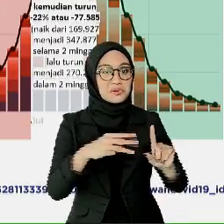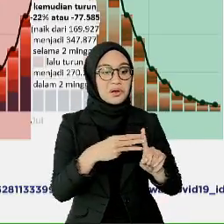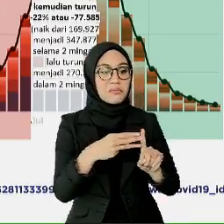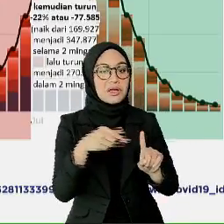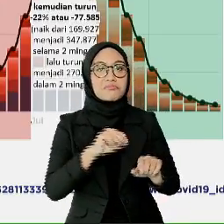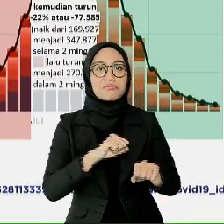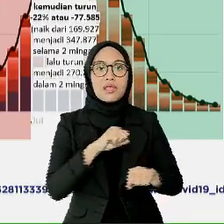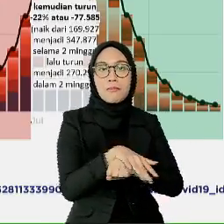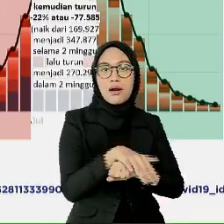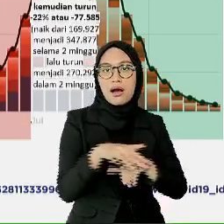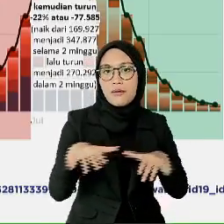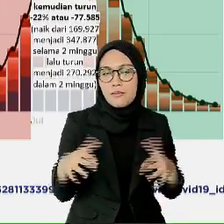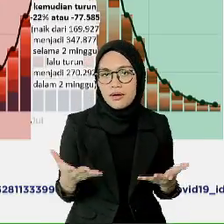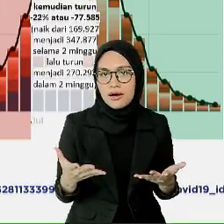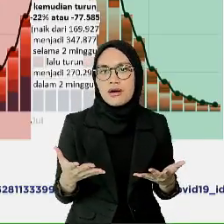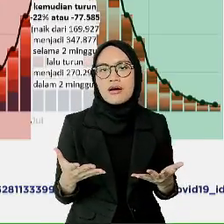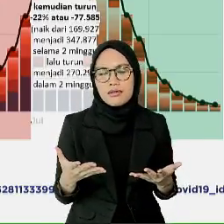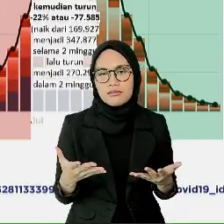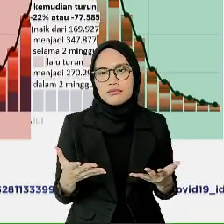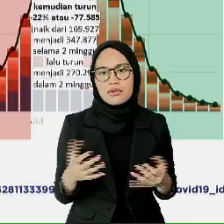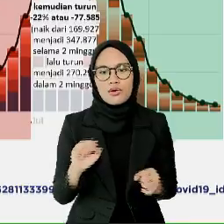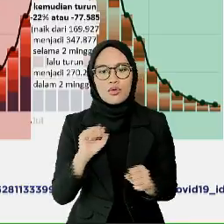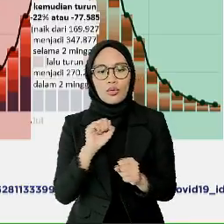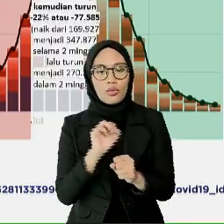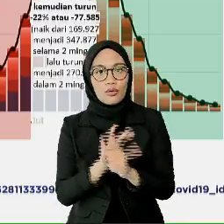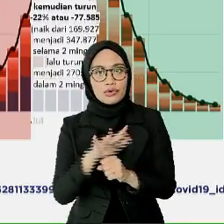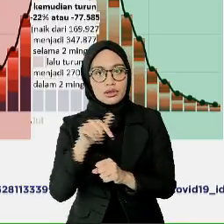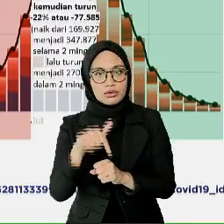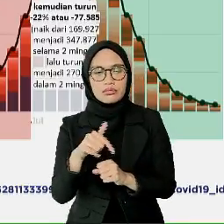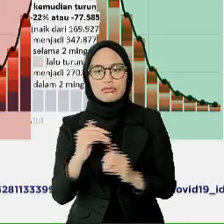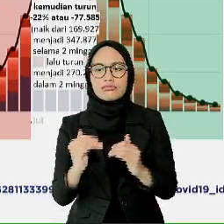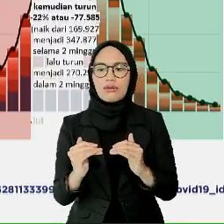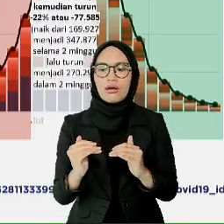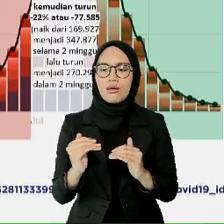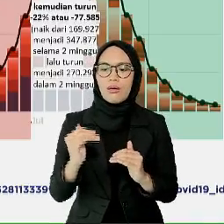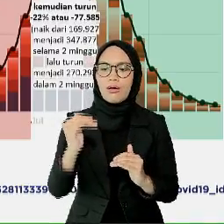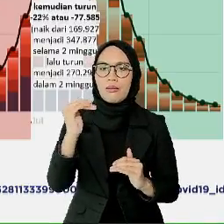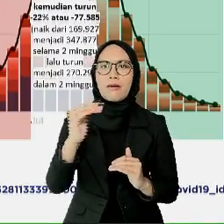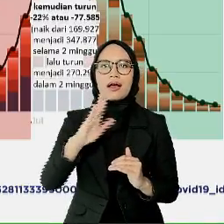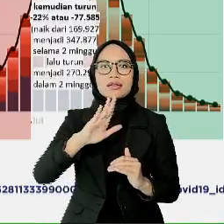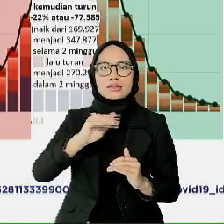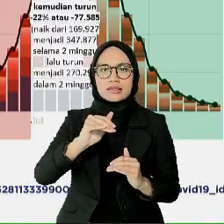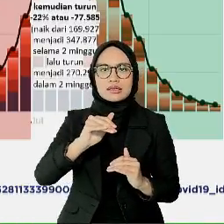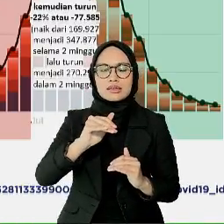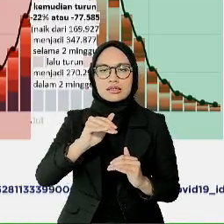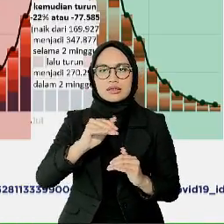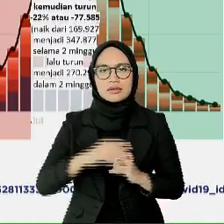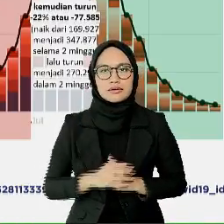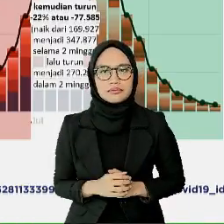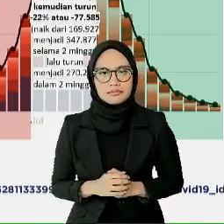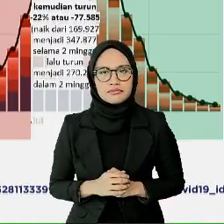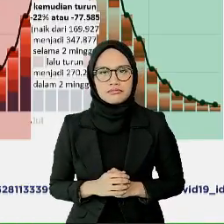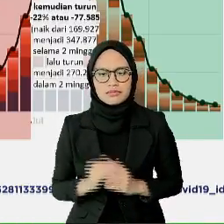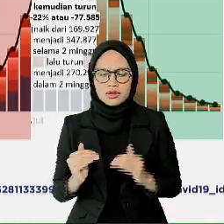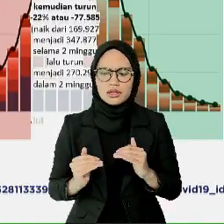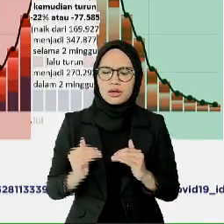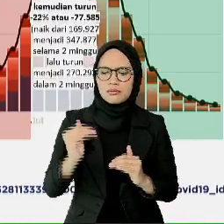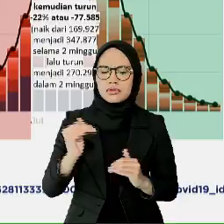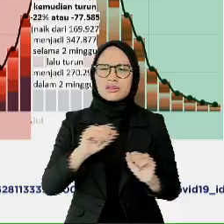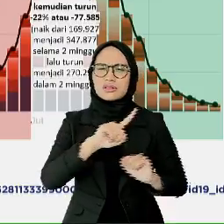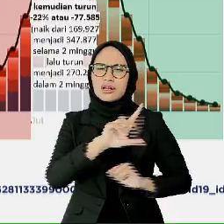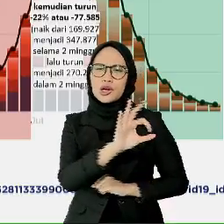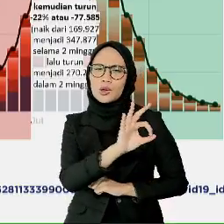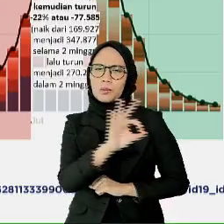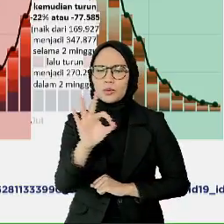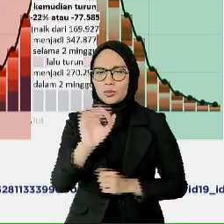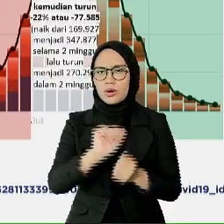ini adalah kasus COVID-19 di Indonesia tetap meningkat, namun rata-rata hanya bertambah 1.600 kasus